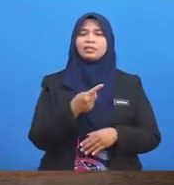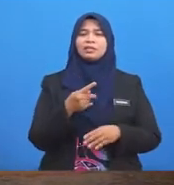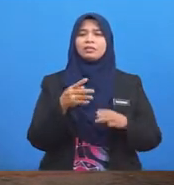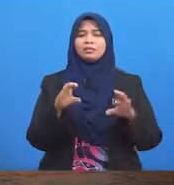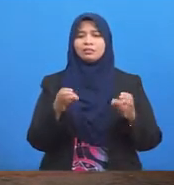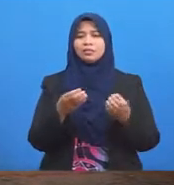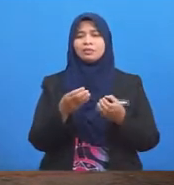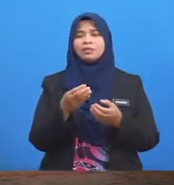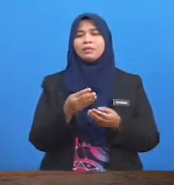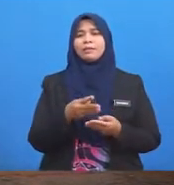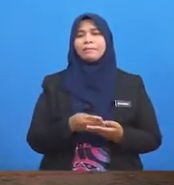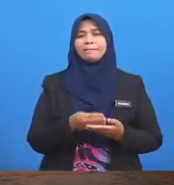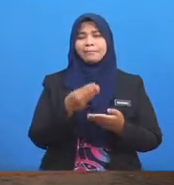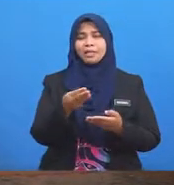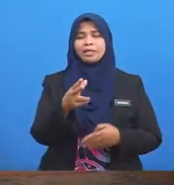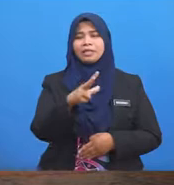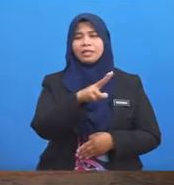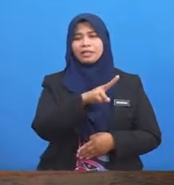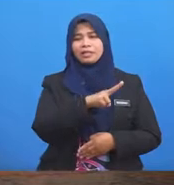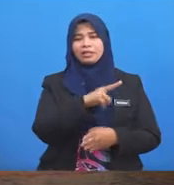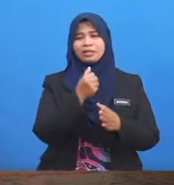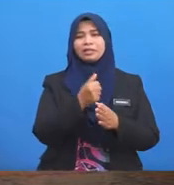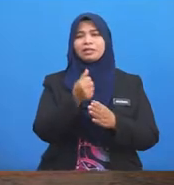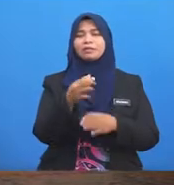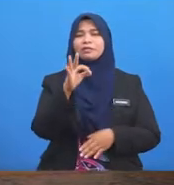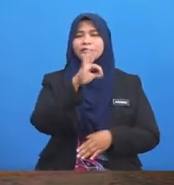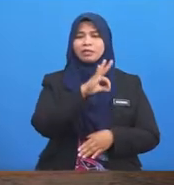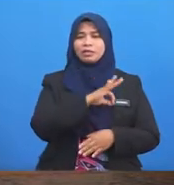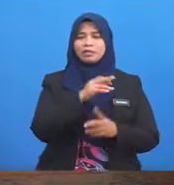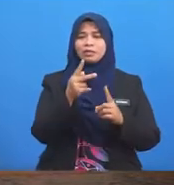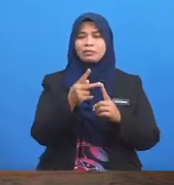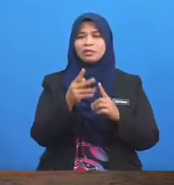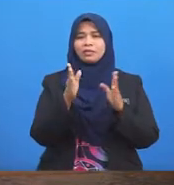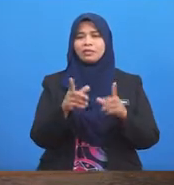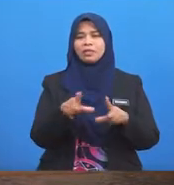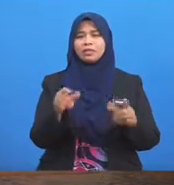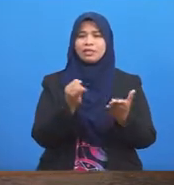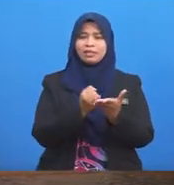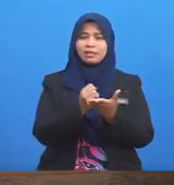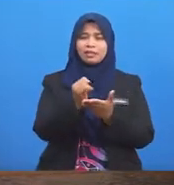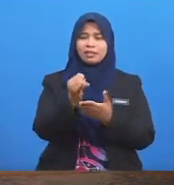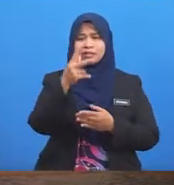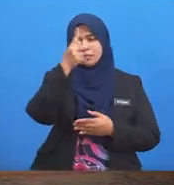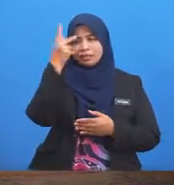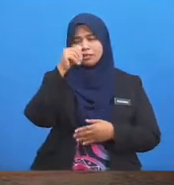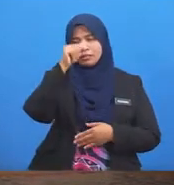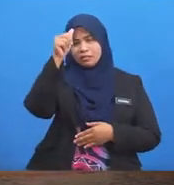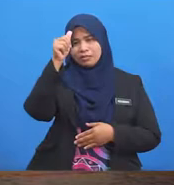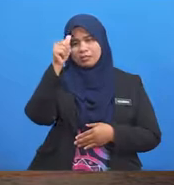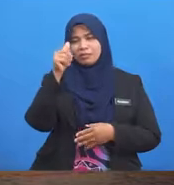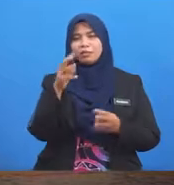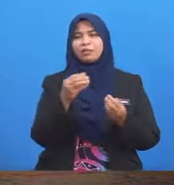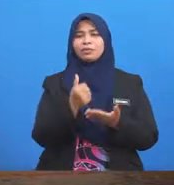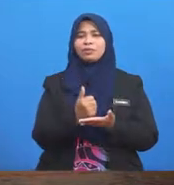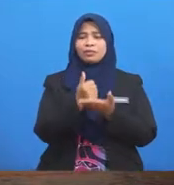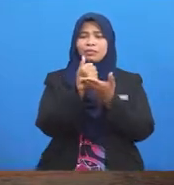akad pemberian harta atau manfaat kepada orang lain ikhlas kerana Allah Ta'ala hendak menolong orang